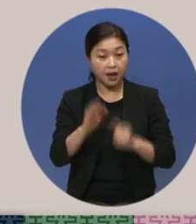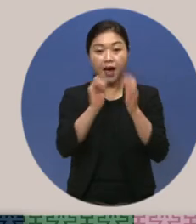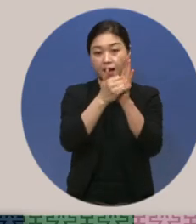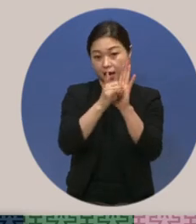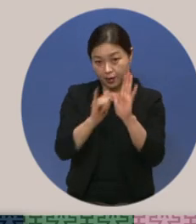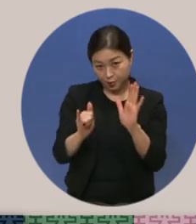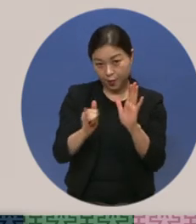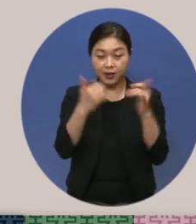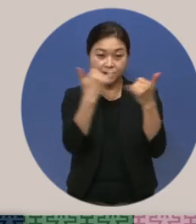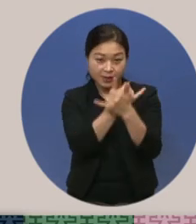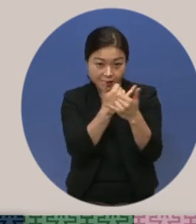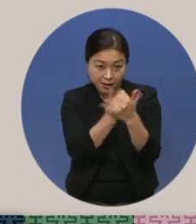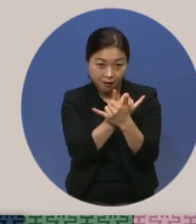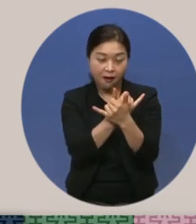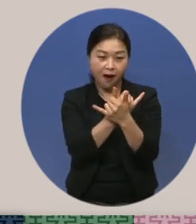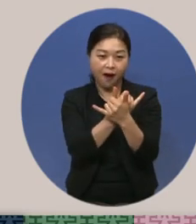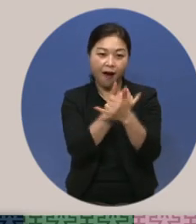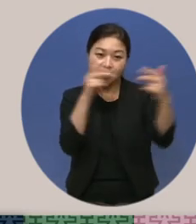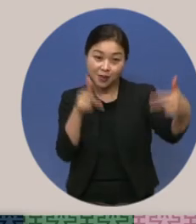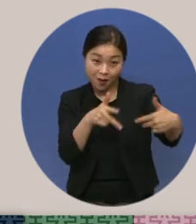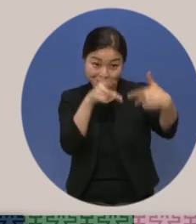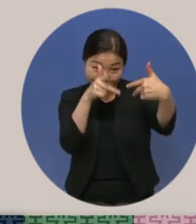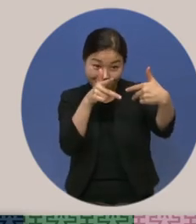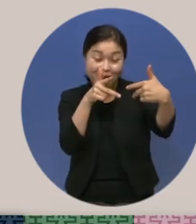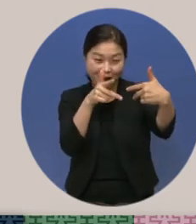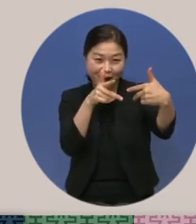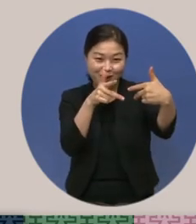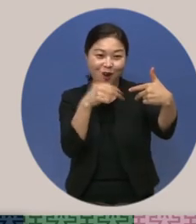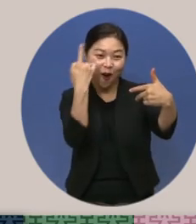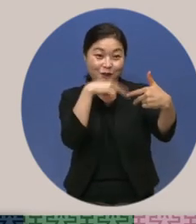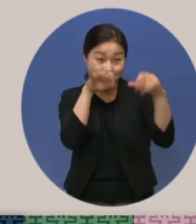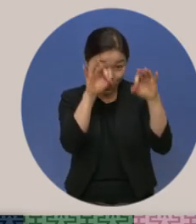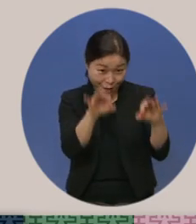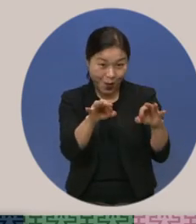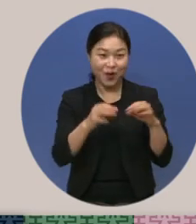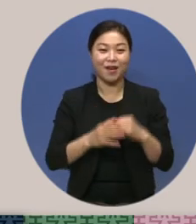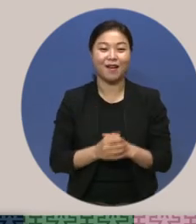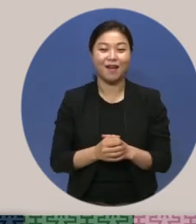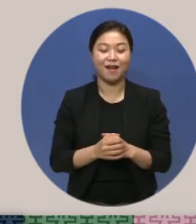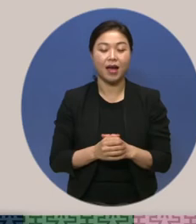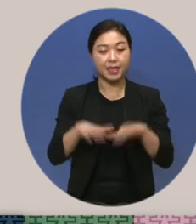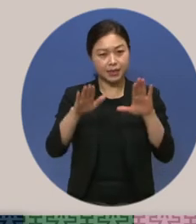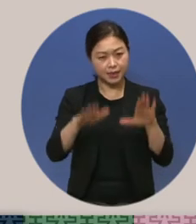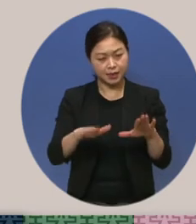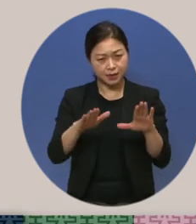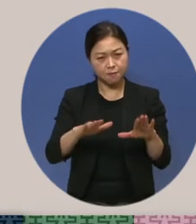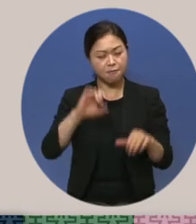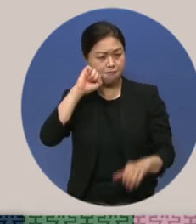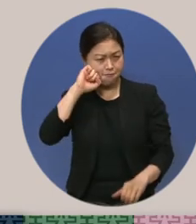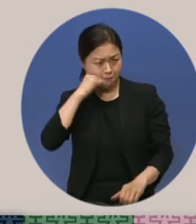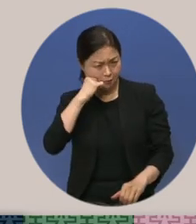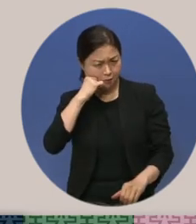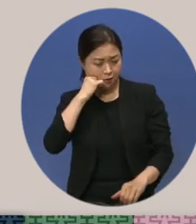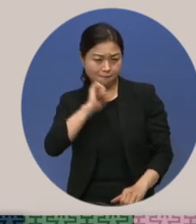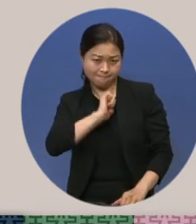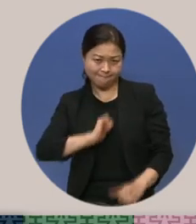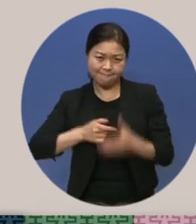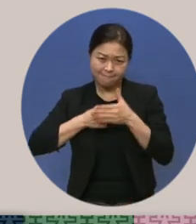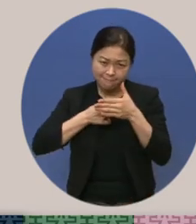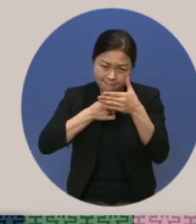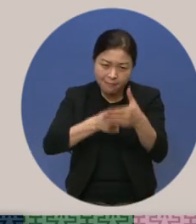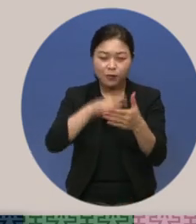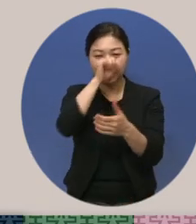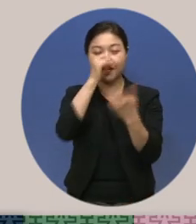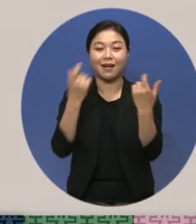친지들과 함께 영상통화를 하면서 안부를 전하고 또 이 위기를 함께 극복해 나가시는 것이 좋을